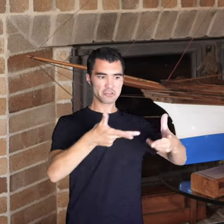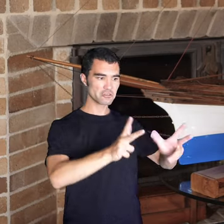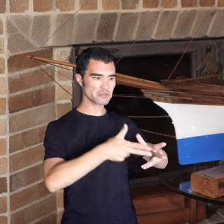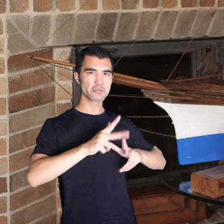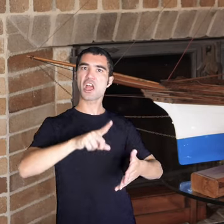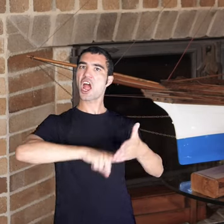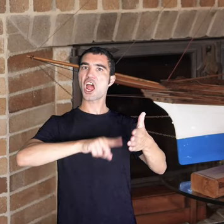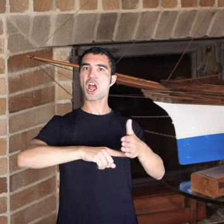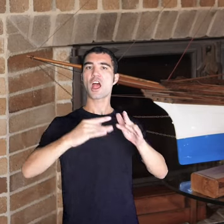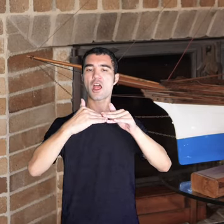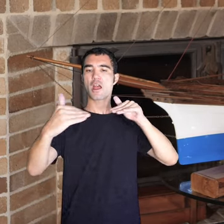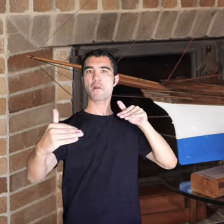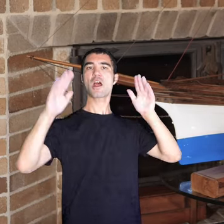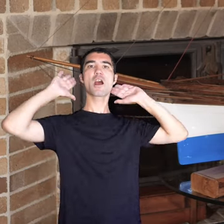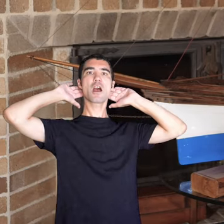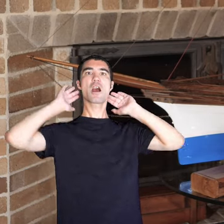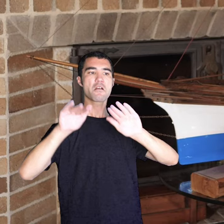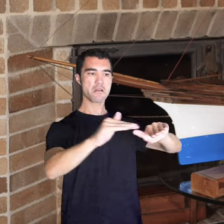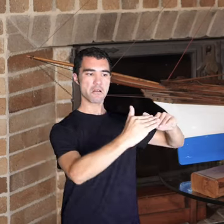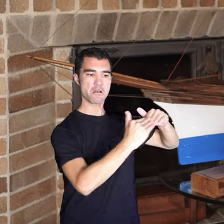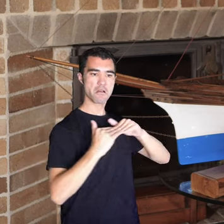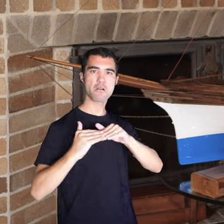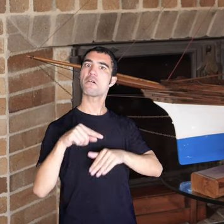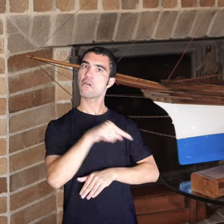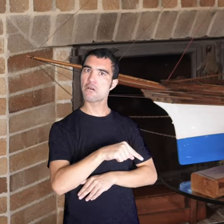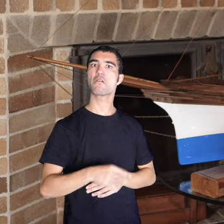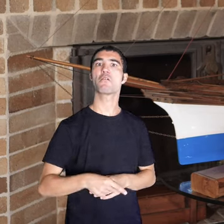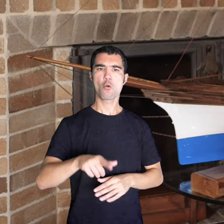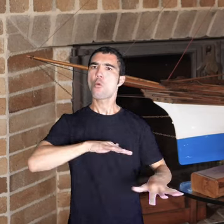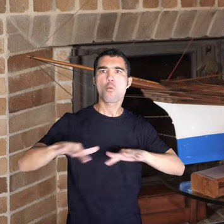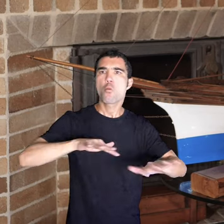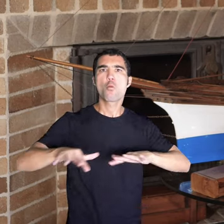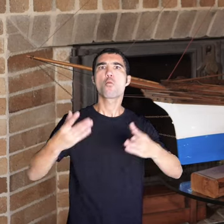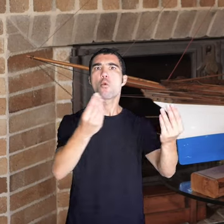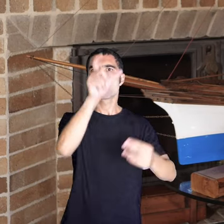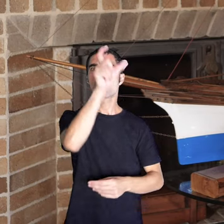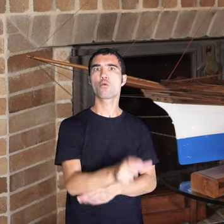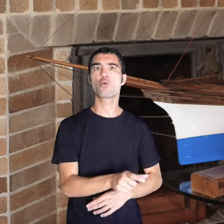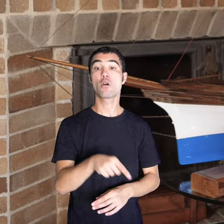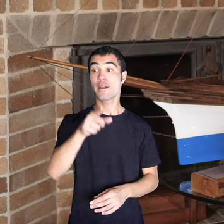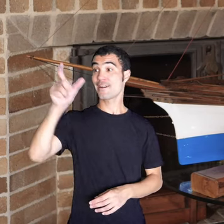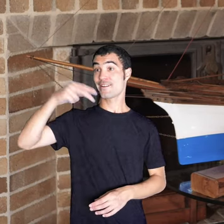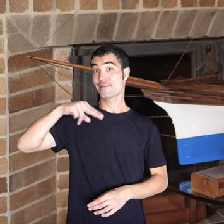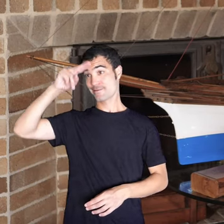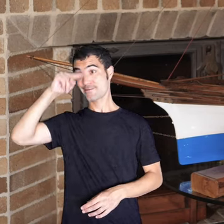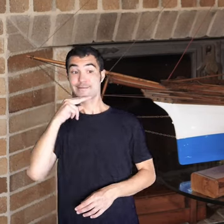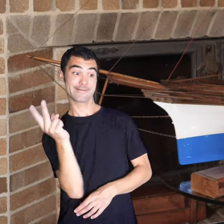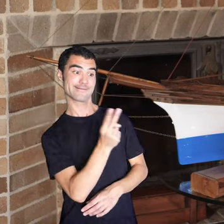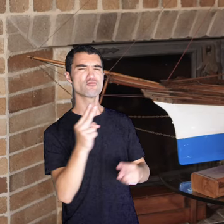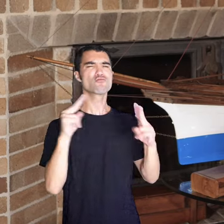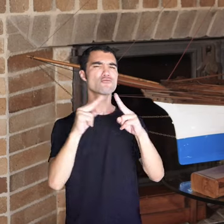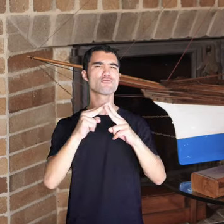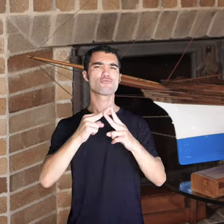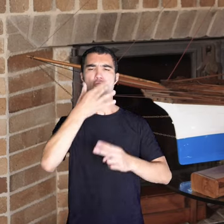per alquilar, hamaques i això, i era bastant actiu. I se varen conèixer bé